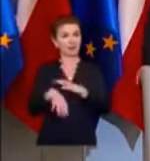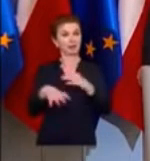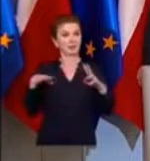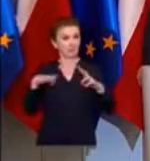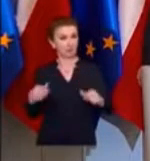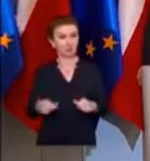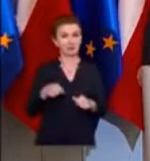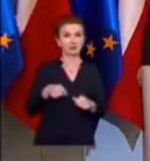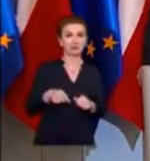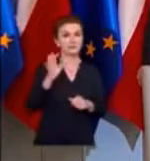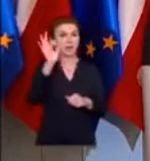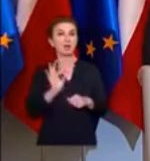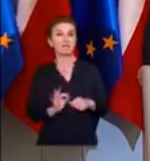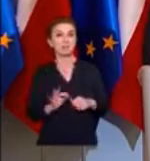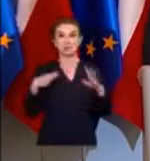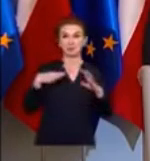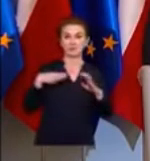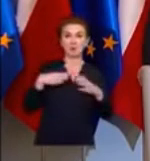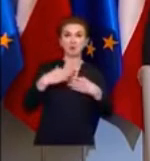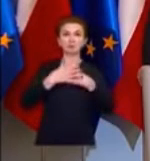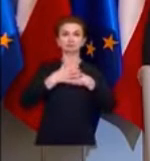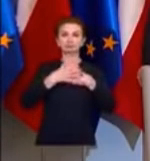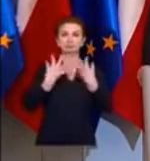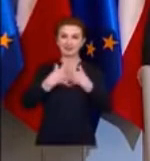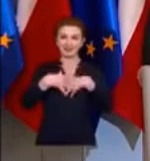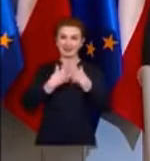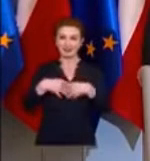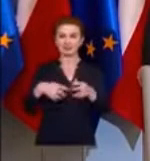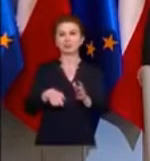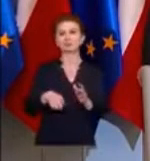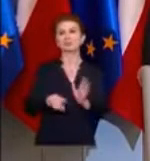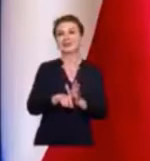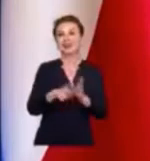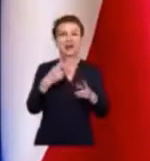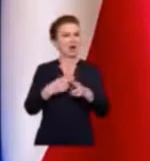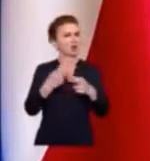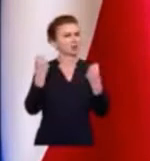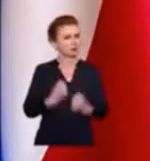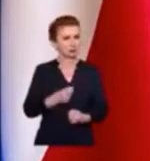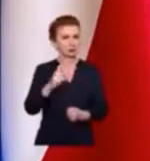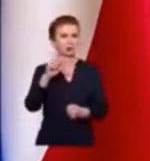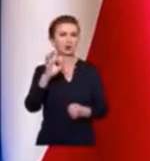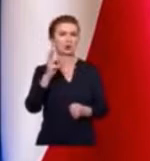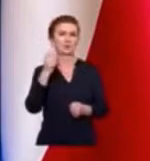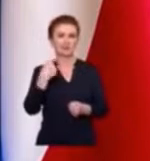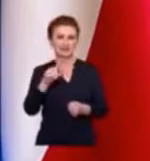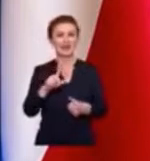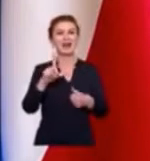udział wolnych respiratorów dla pacjentów z COVID-em, ale też te